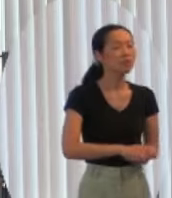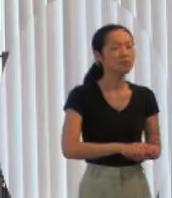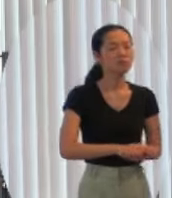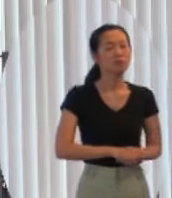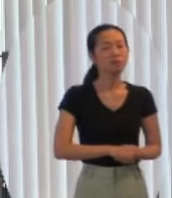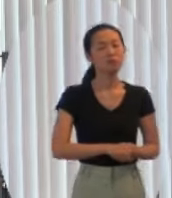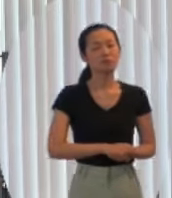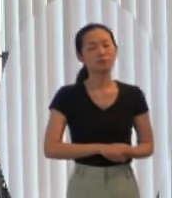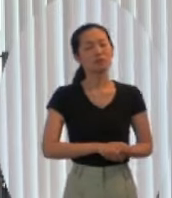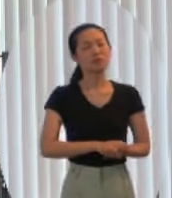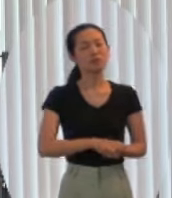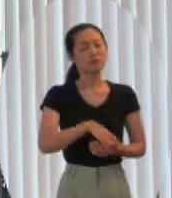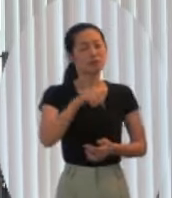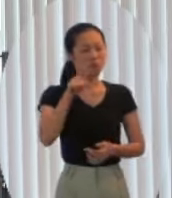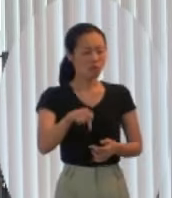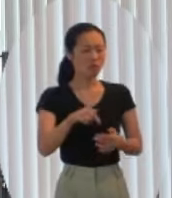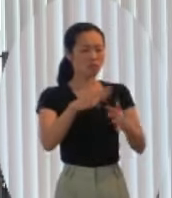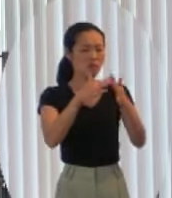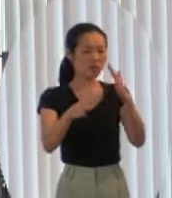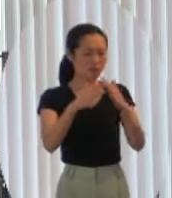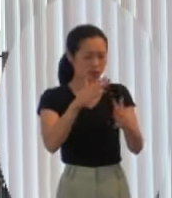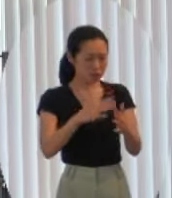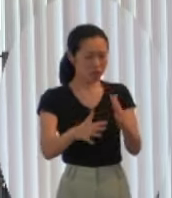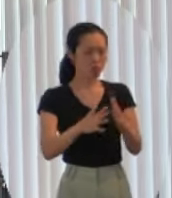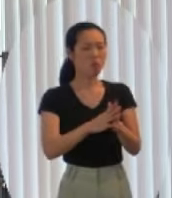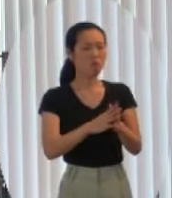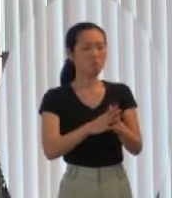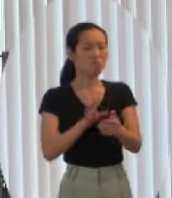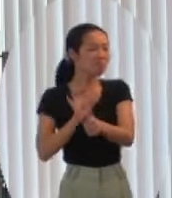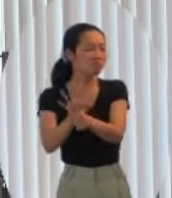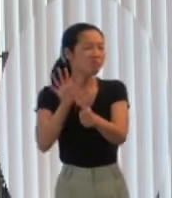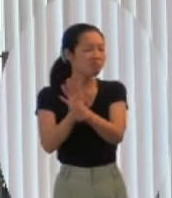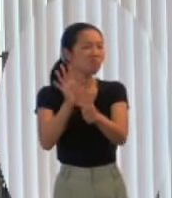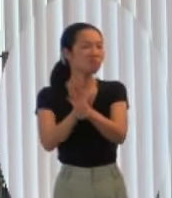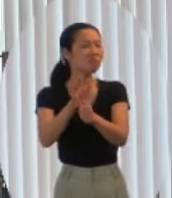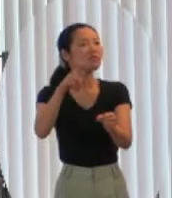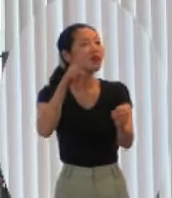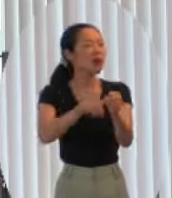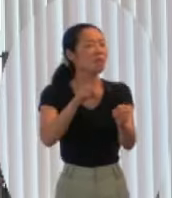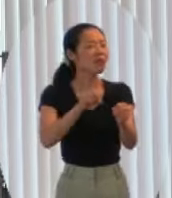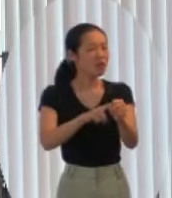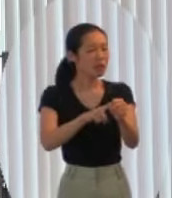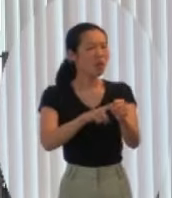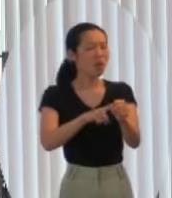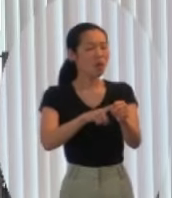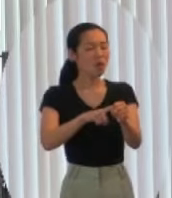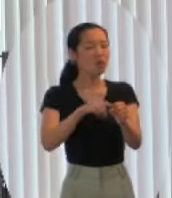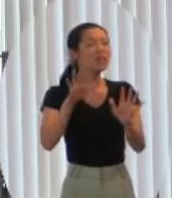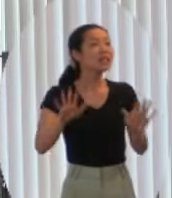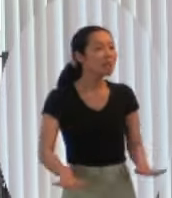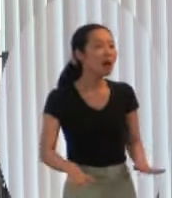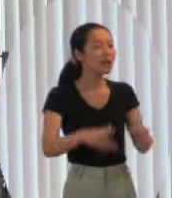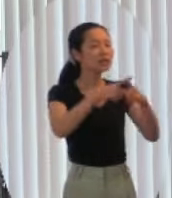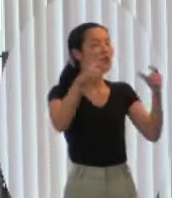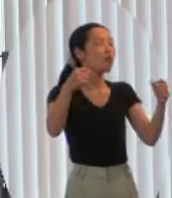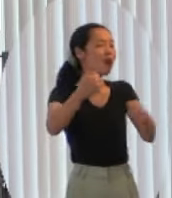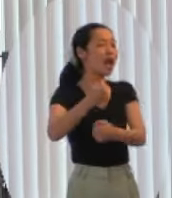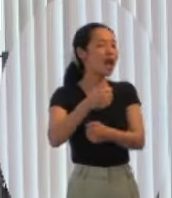その戦争を助長するための兵器を輸出しようとしているんです。